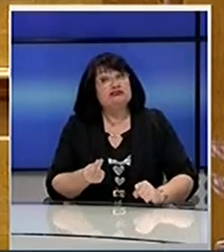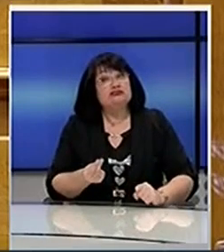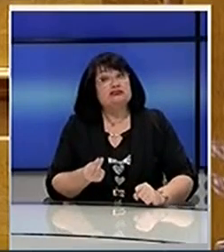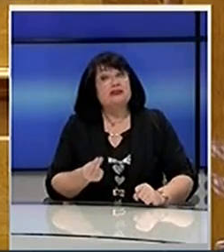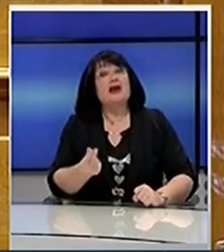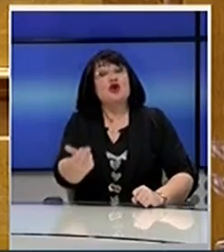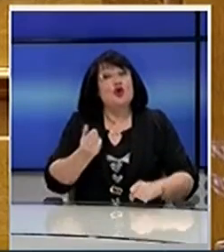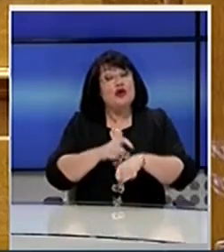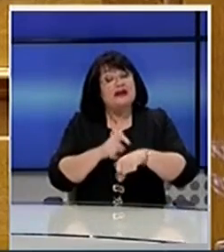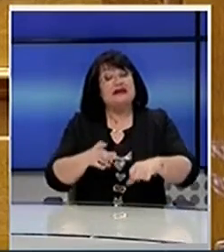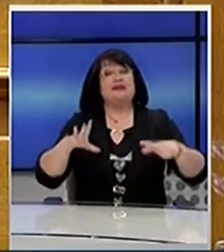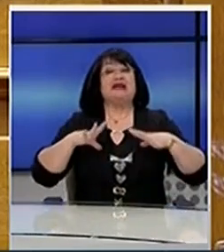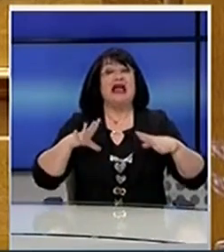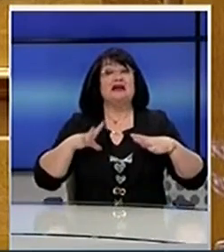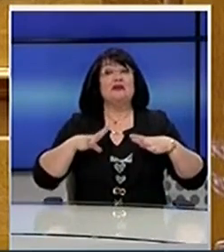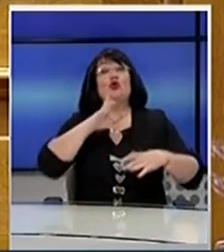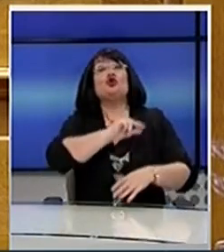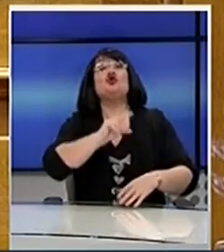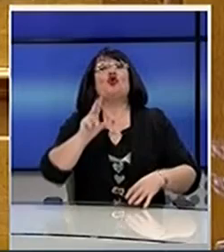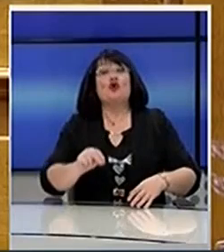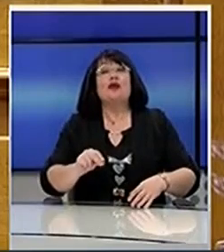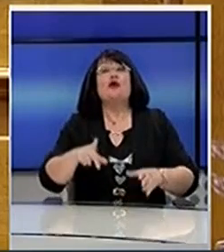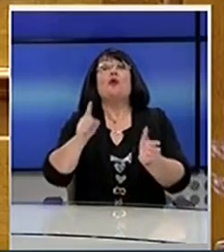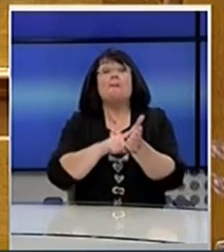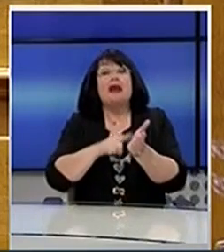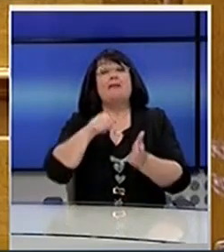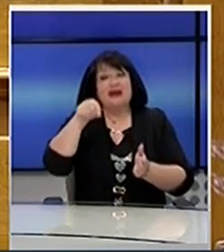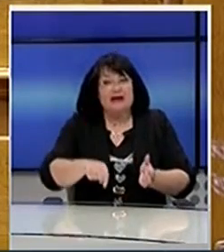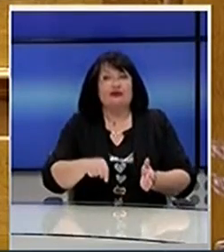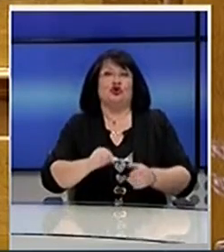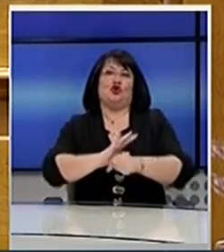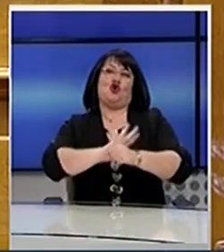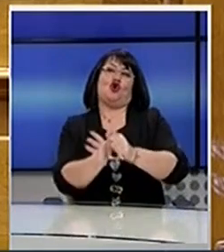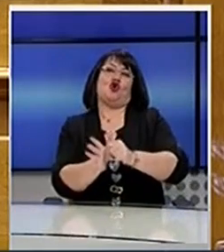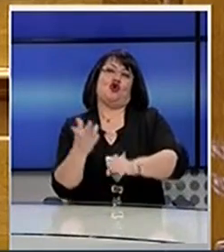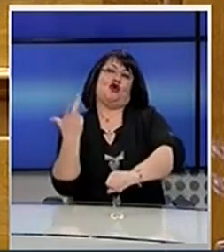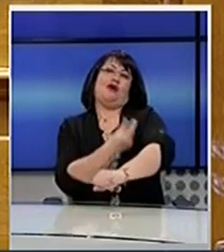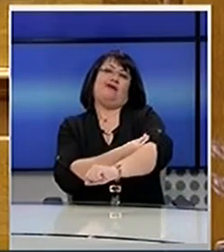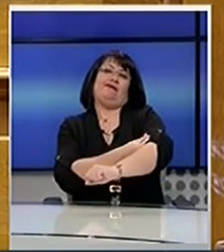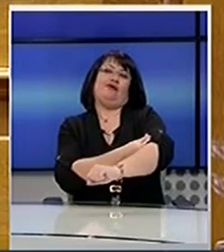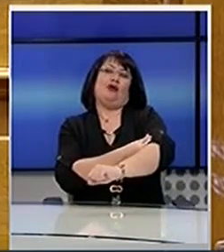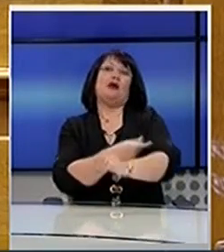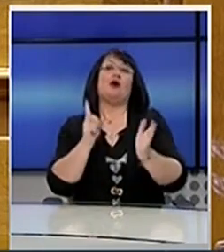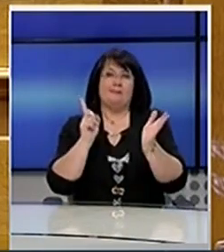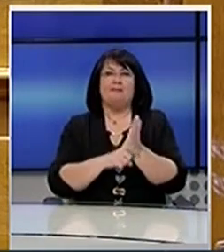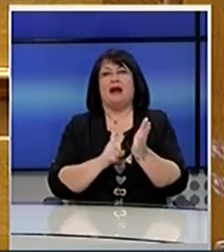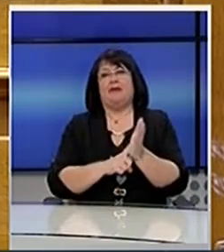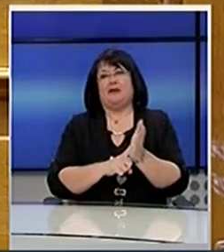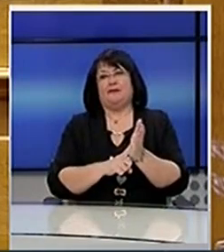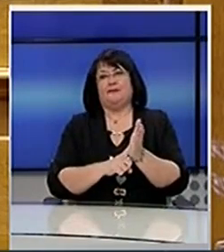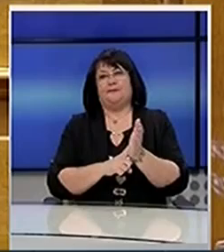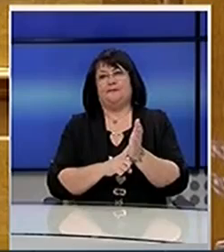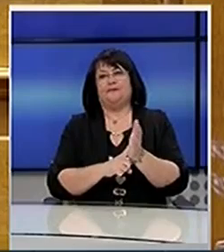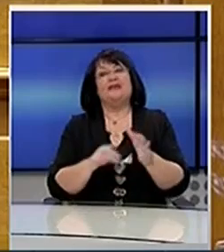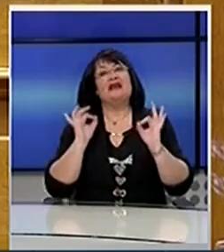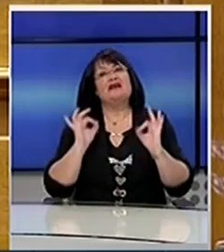προμηθευτεί η ελληνική κυβέρνηση, η ίδια λογική πρέπει να επικρατήσει και στο εμβόλιο κατά του COVID.